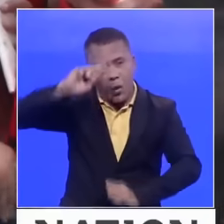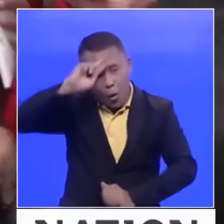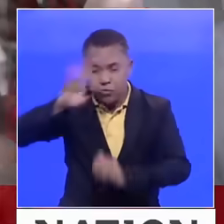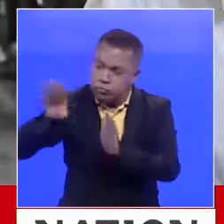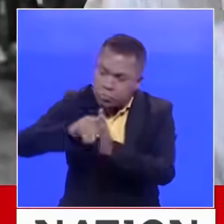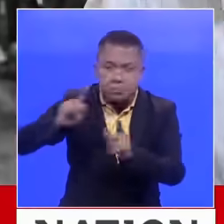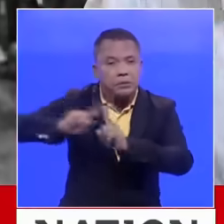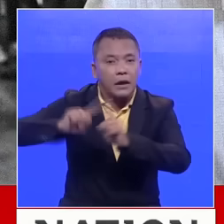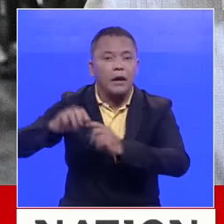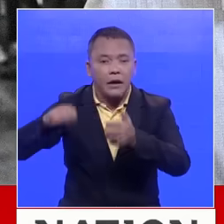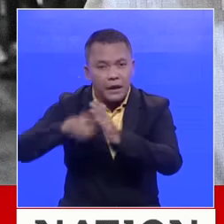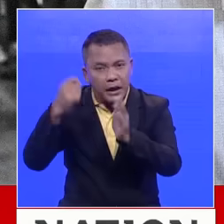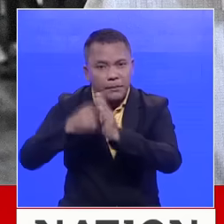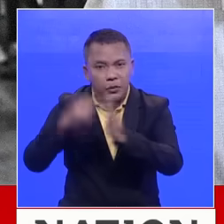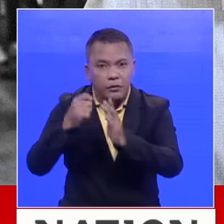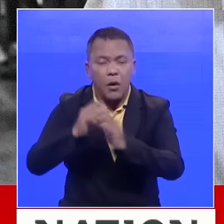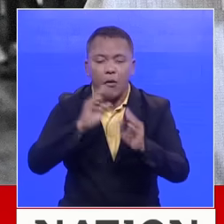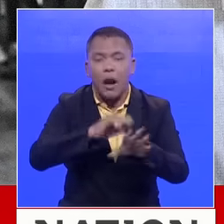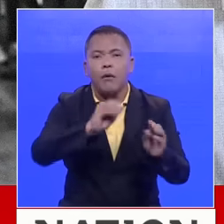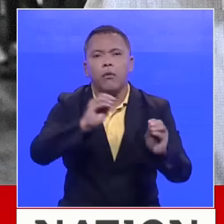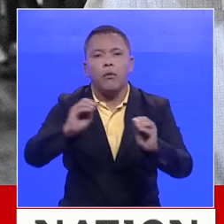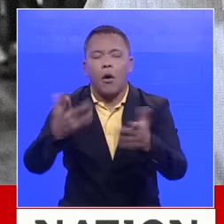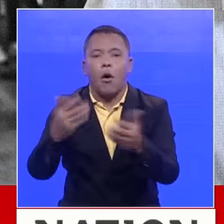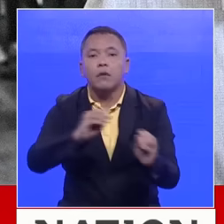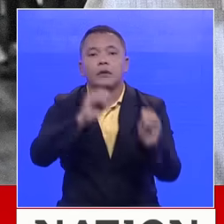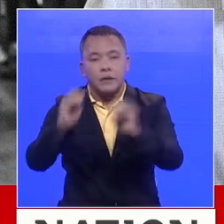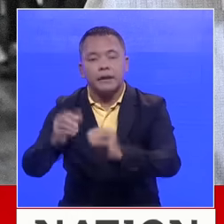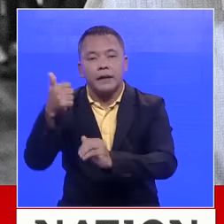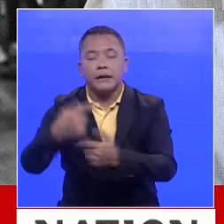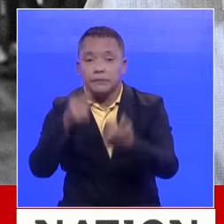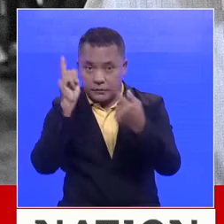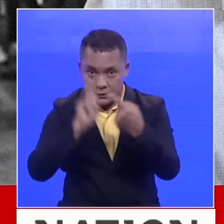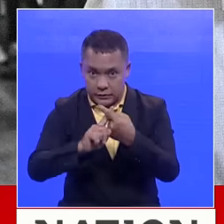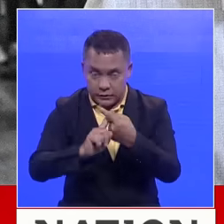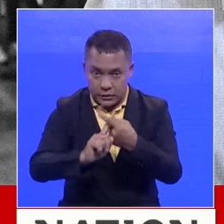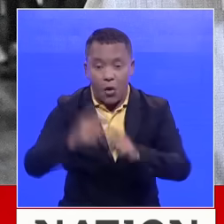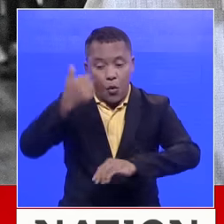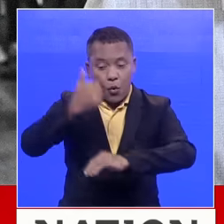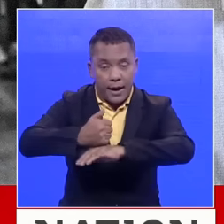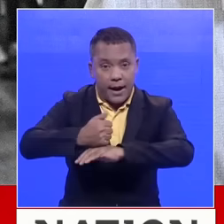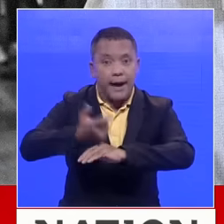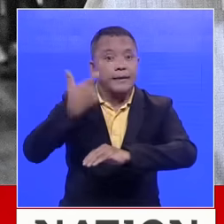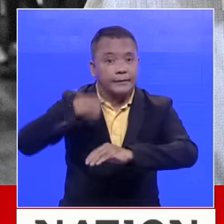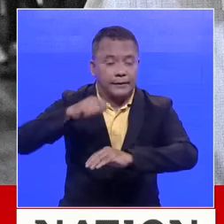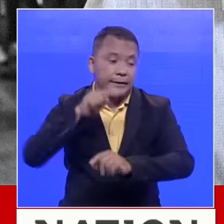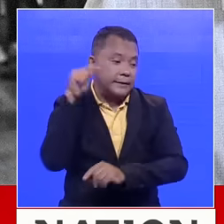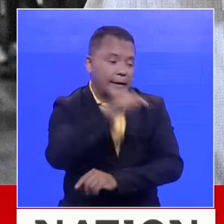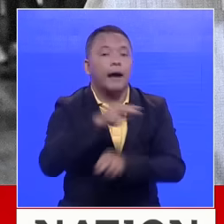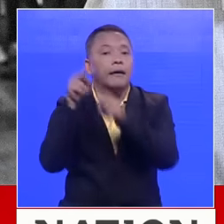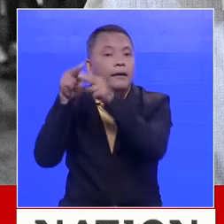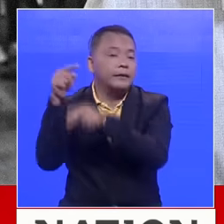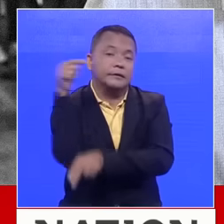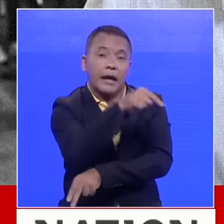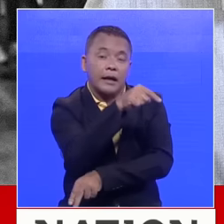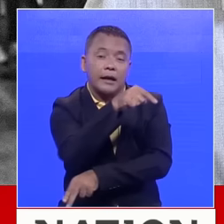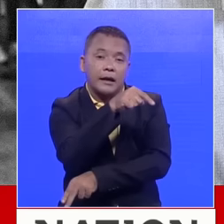จำเป็นที่ไม่ใช่การประวิงเวลาก็ขอเลื่อนได้ค่ะหรืออัยการสูงสุดอาจจะสั่งเลื่อนเองก็ได้อ่าเพราะก่อน